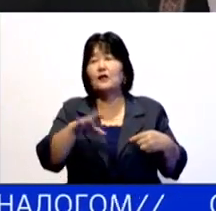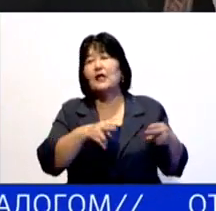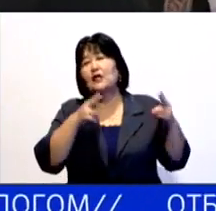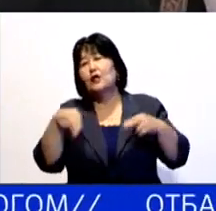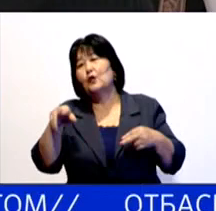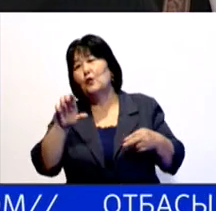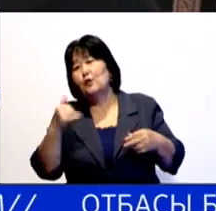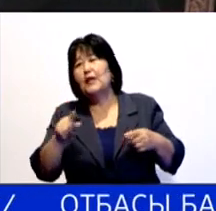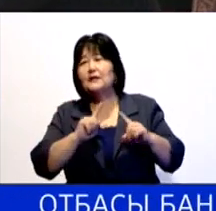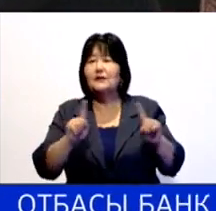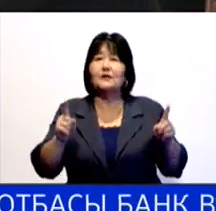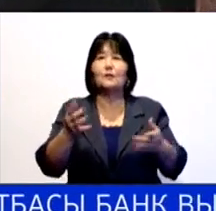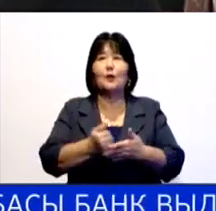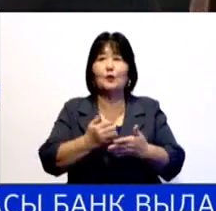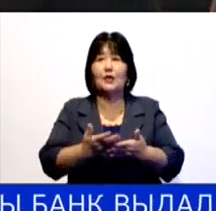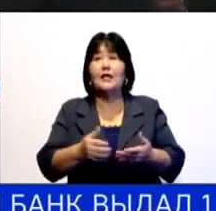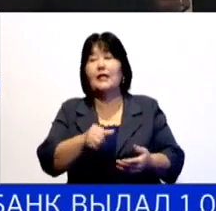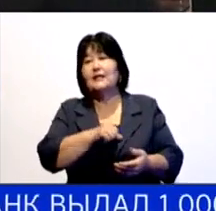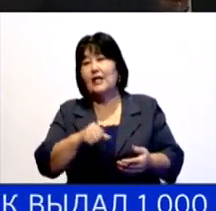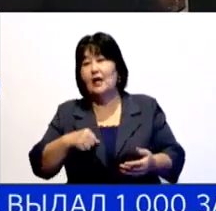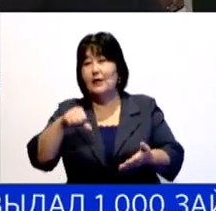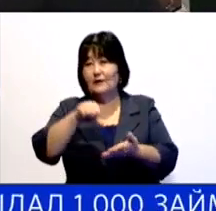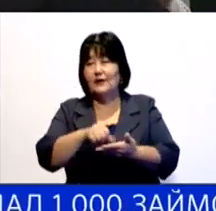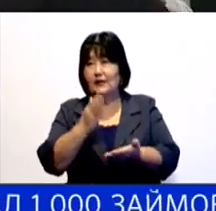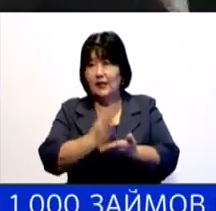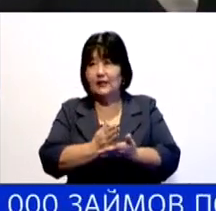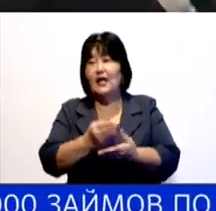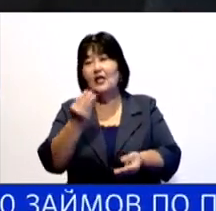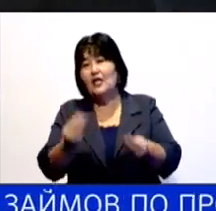кто гаджеты получили. И сама концепция на вирусы, то есть